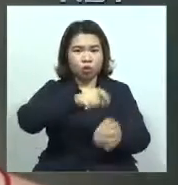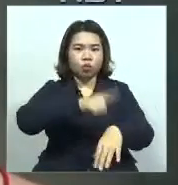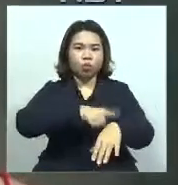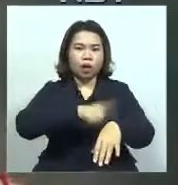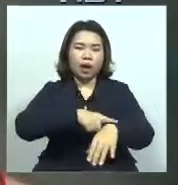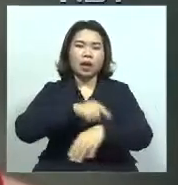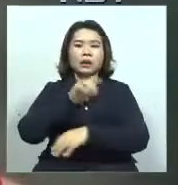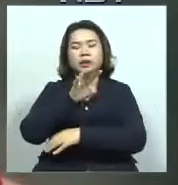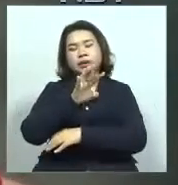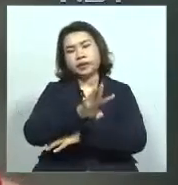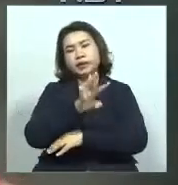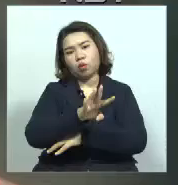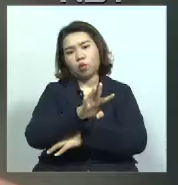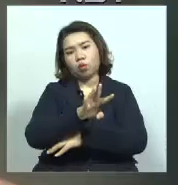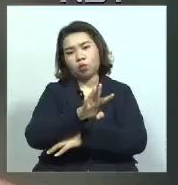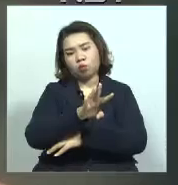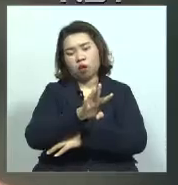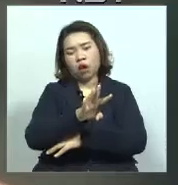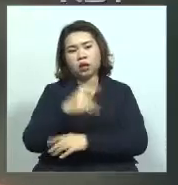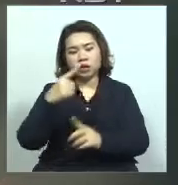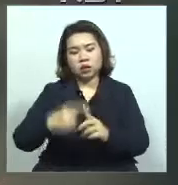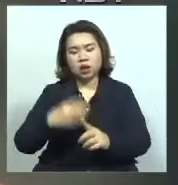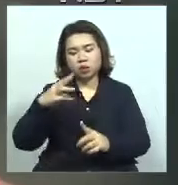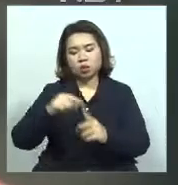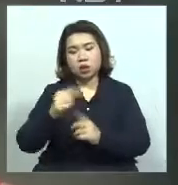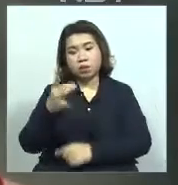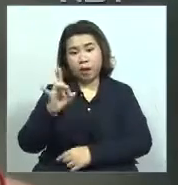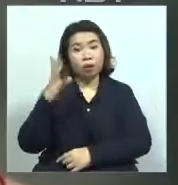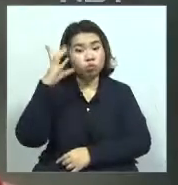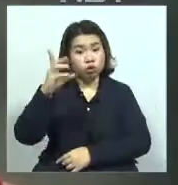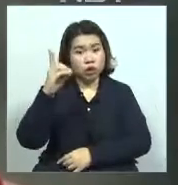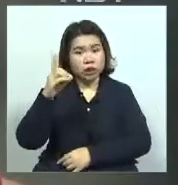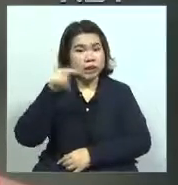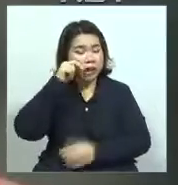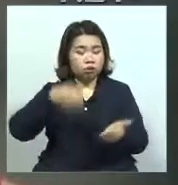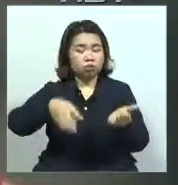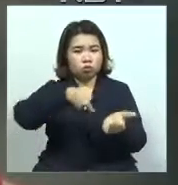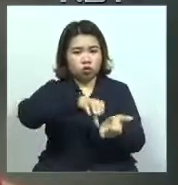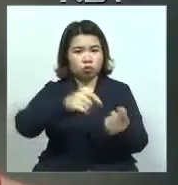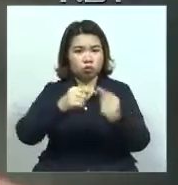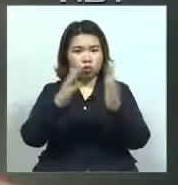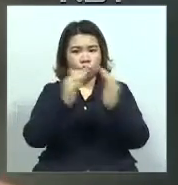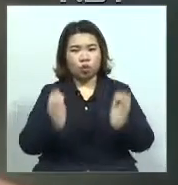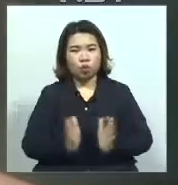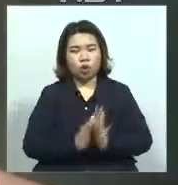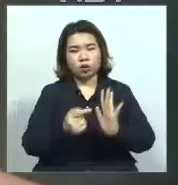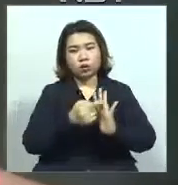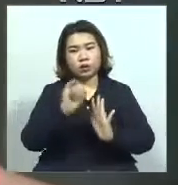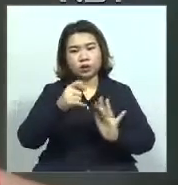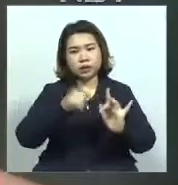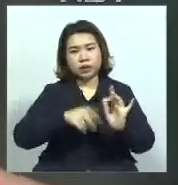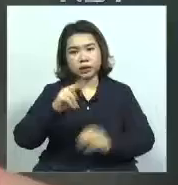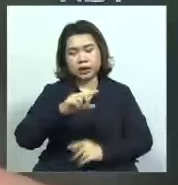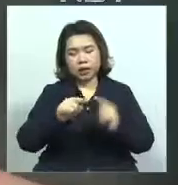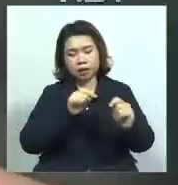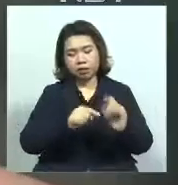า16นาฬิกาของวันที่18มิถุนายนนั่นก็คือวันพรุ่งนี้ที่วัดแจ้งเจริญดอนตำบ